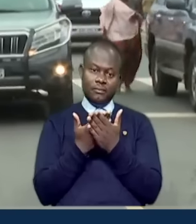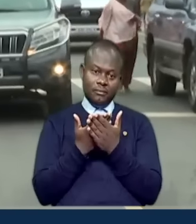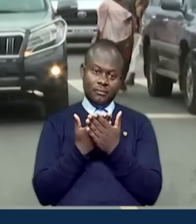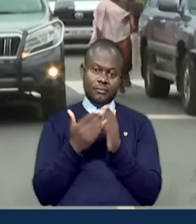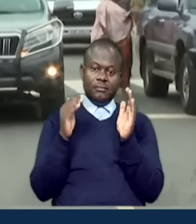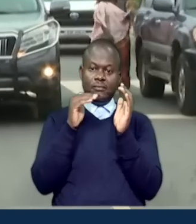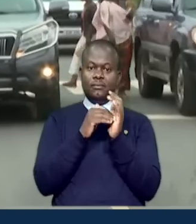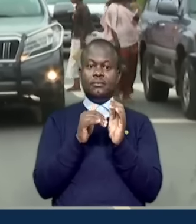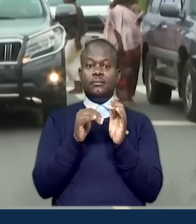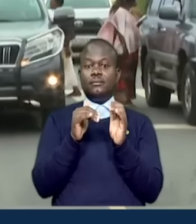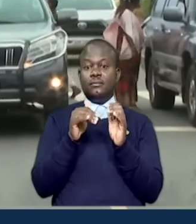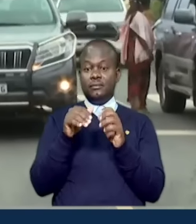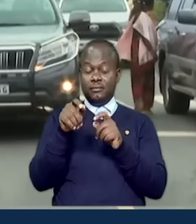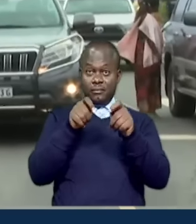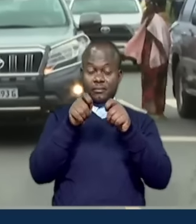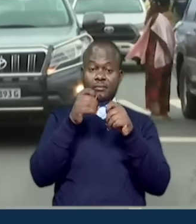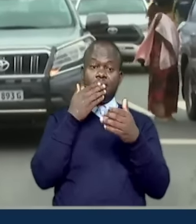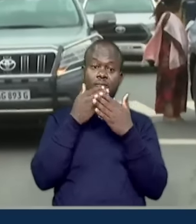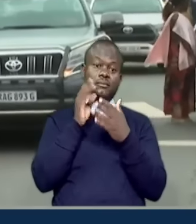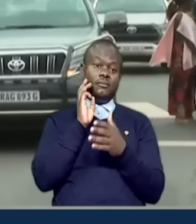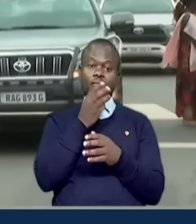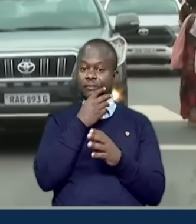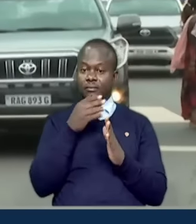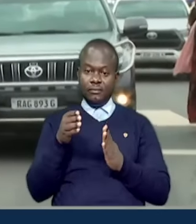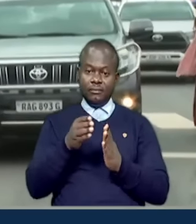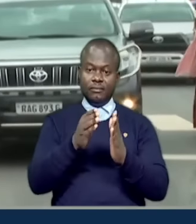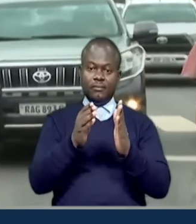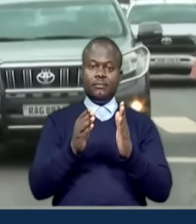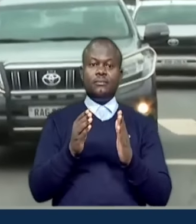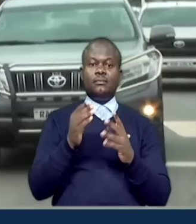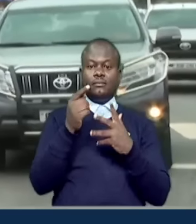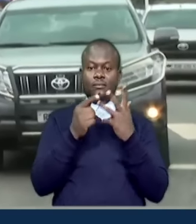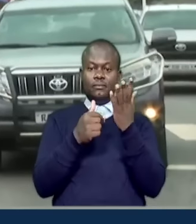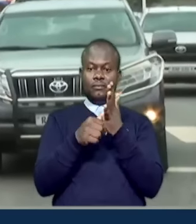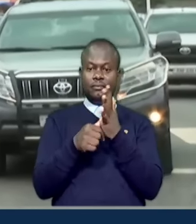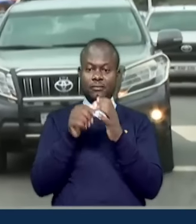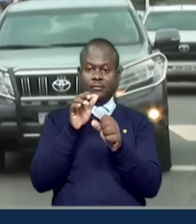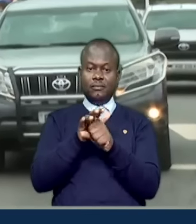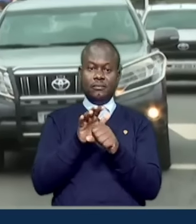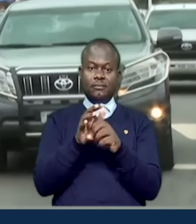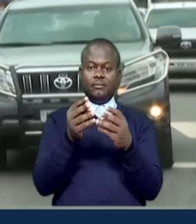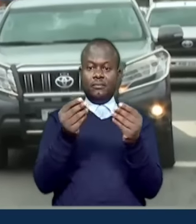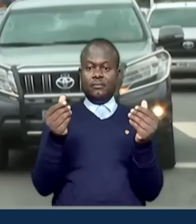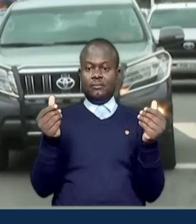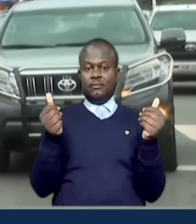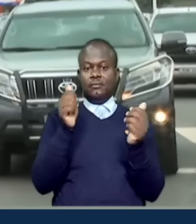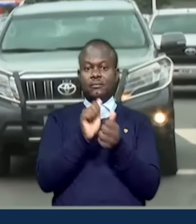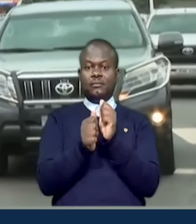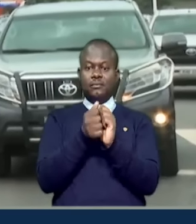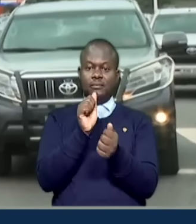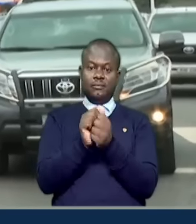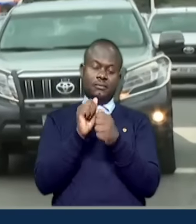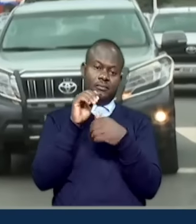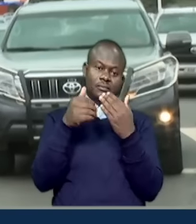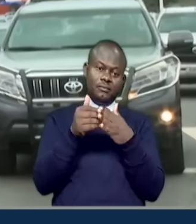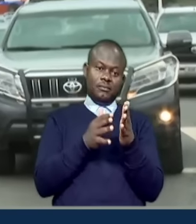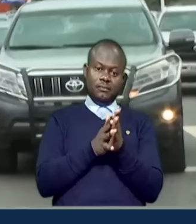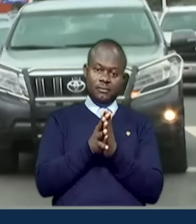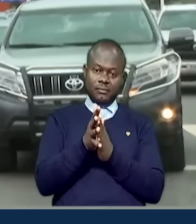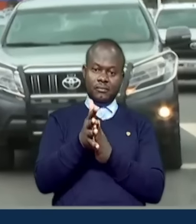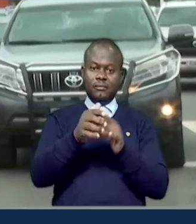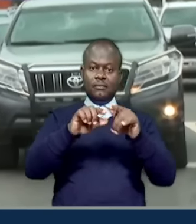no gucunga neza amazi y'imvura no kuyayobora ni ibibazo bikunze kutwangiriza bikadusenyera bigatwara imirima